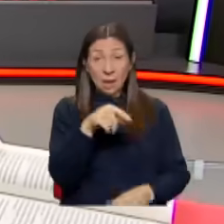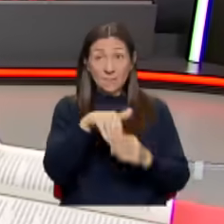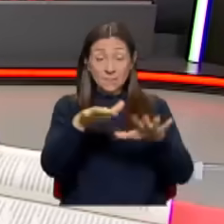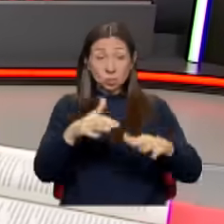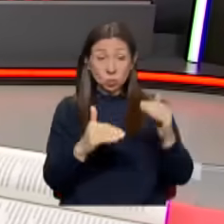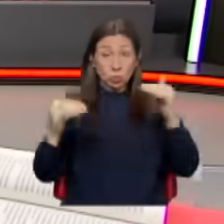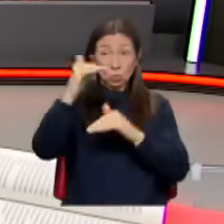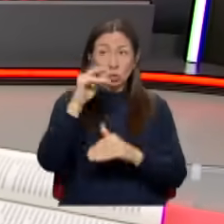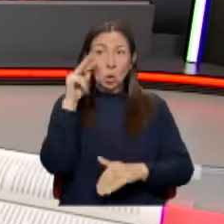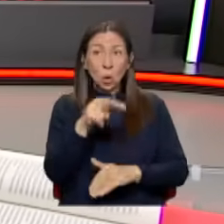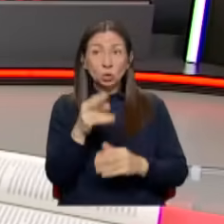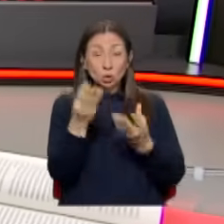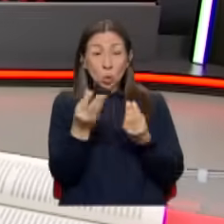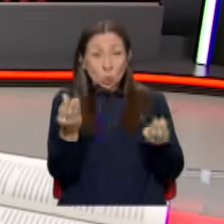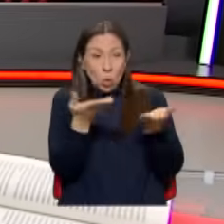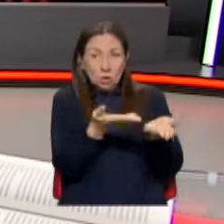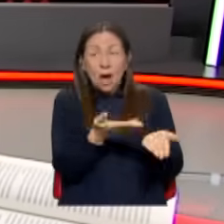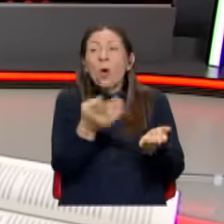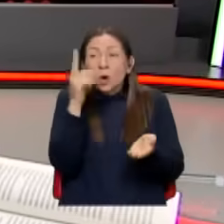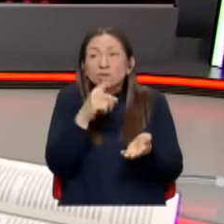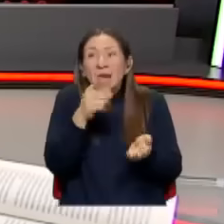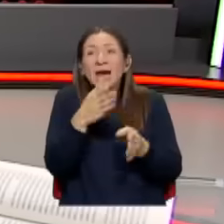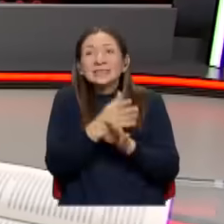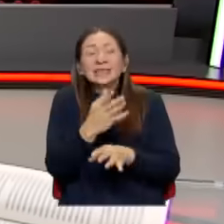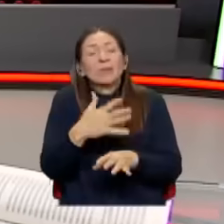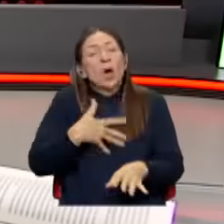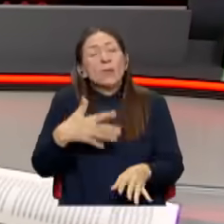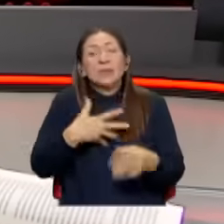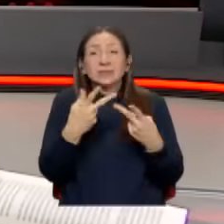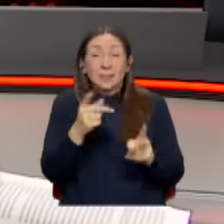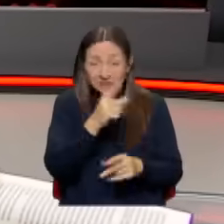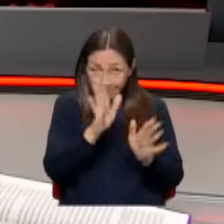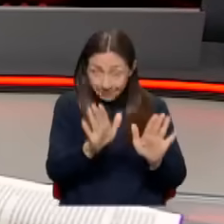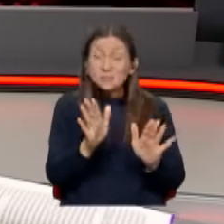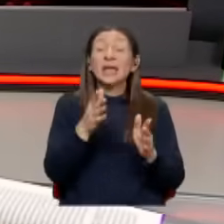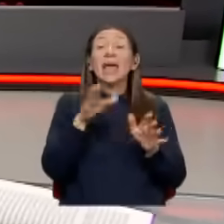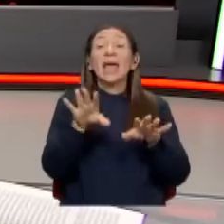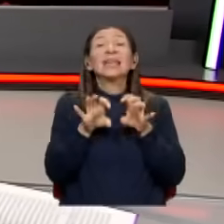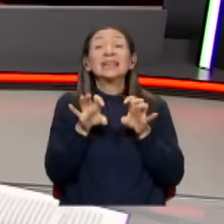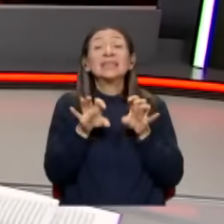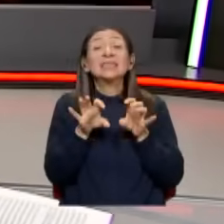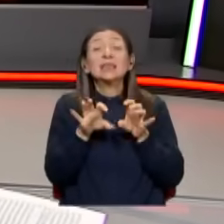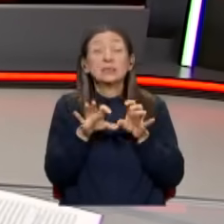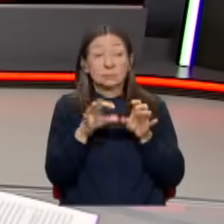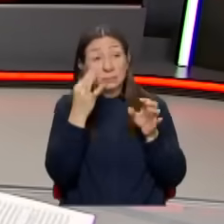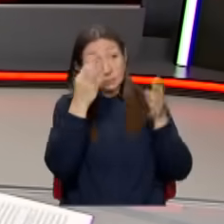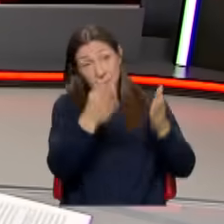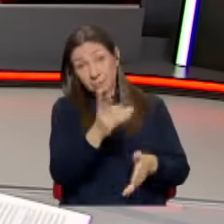parlamentonun üstünde görünüyor. Zaten çoğunluğu da orada. Dolayısıyla aslında iki dudağın arasında. Etkisi